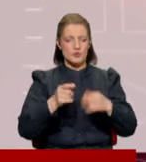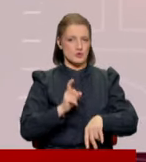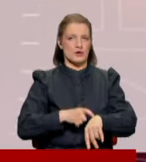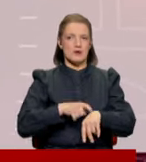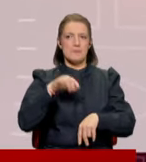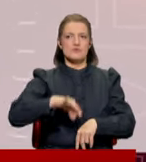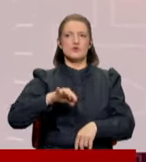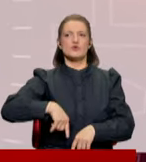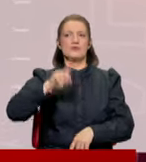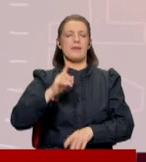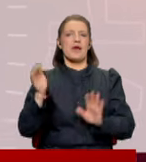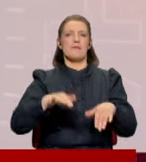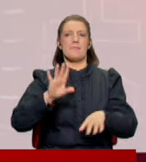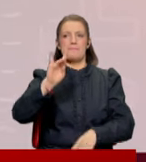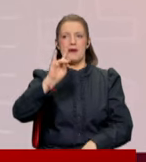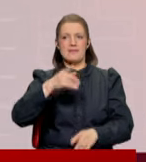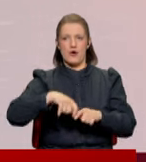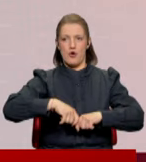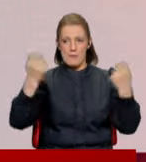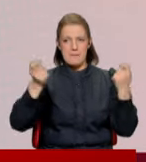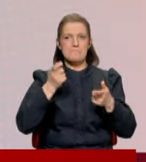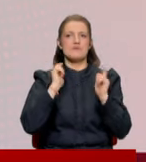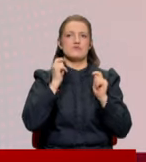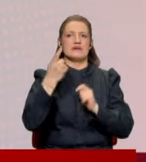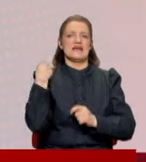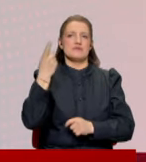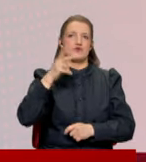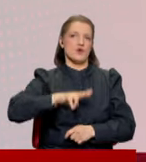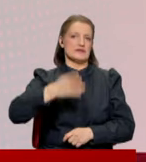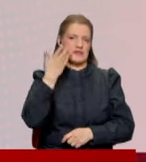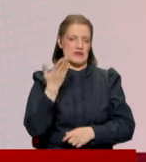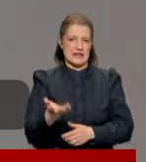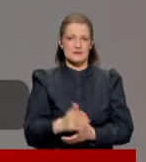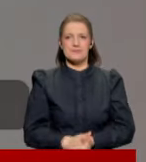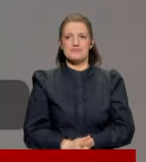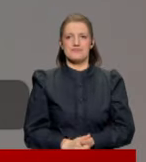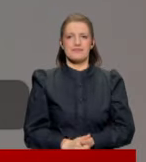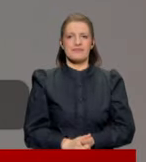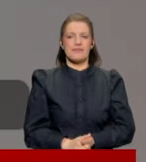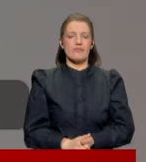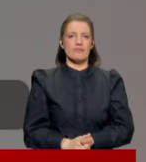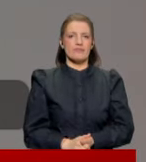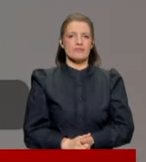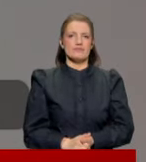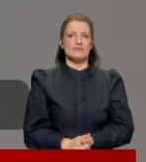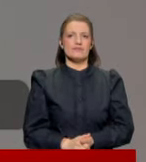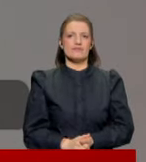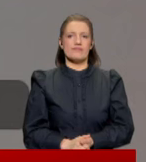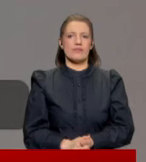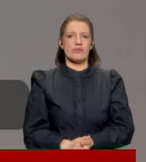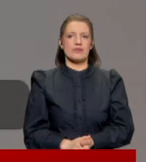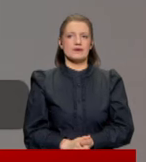de bu gündeme gelmez ancak MHP'den koparsa yeni bir yol izleyecekler benim için bu bir final